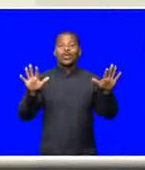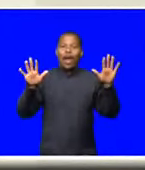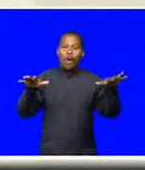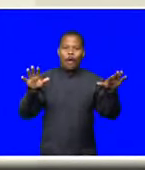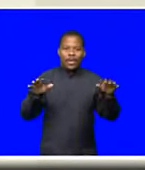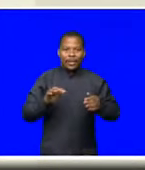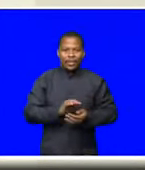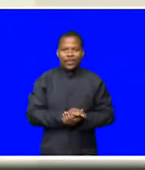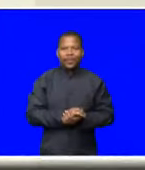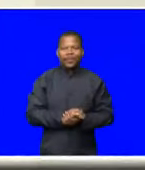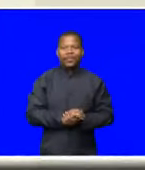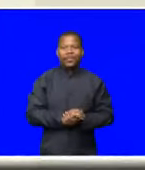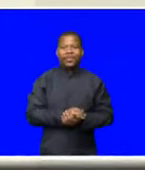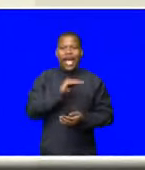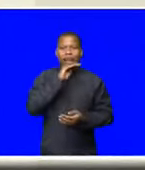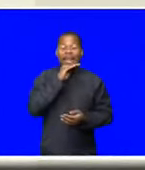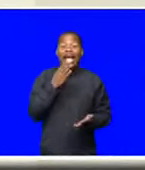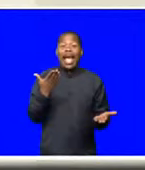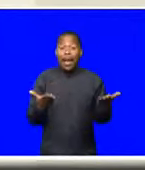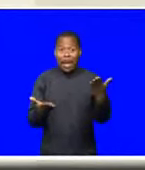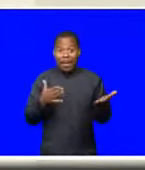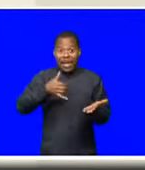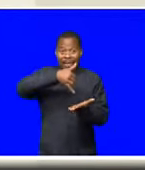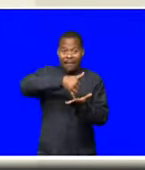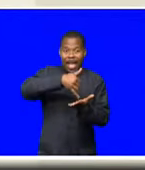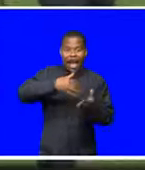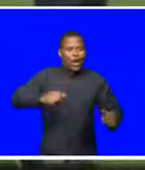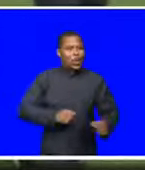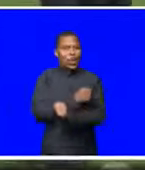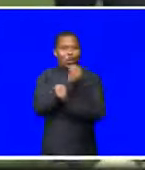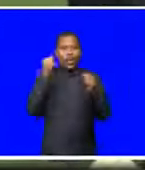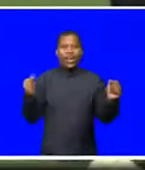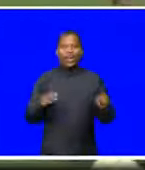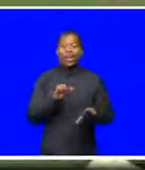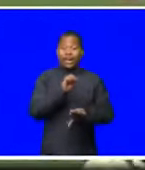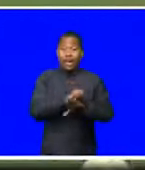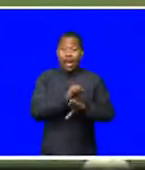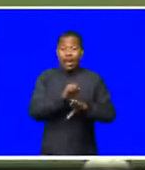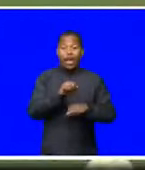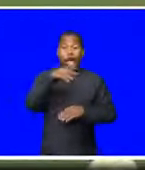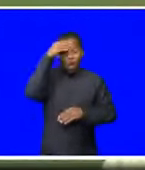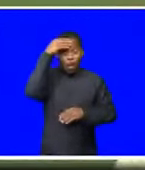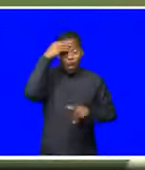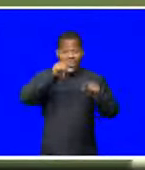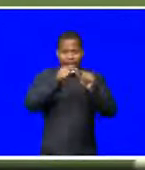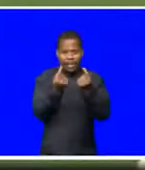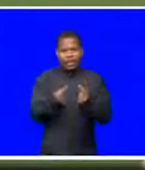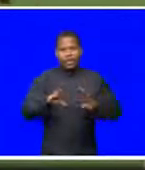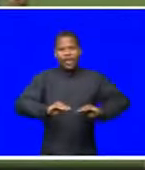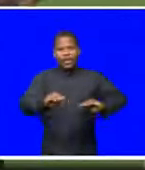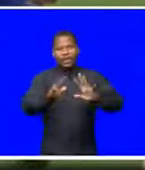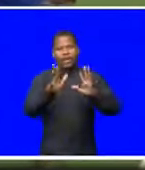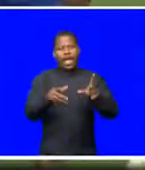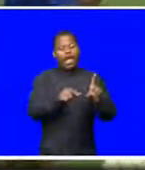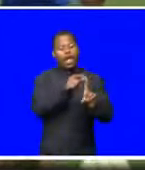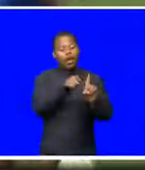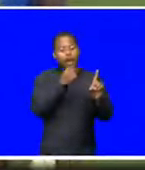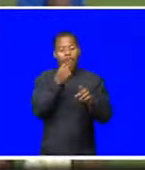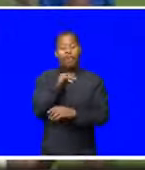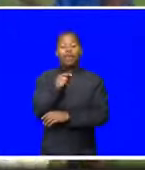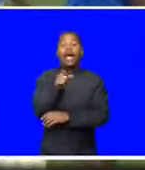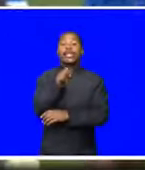yesine, onke anawo lithemba ukuthi angayiphakamisa lendzebe. Edwin Mathebula weRoyal Leopards uthi nabanganqoba